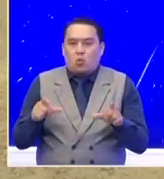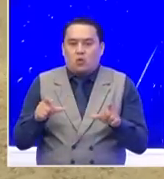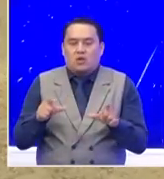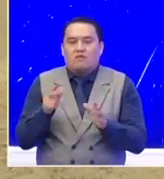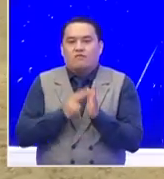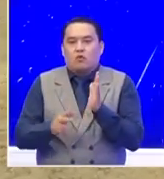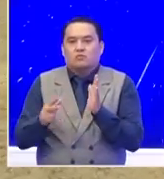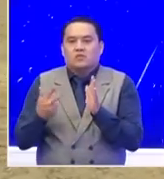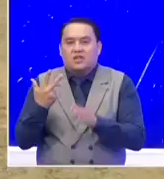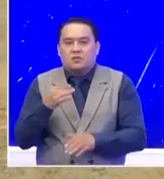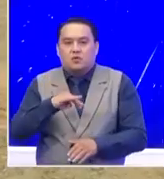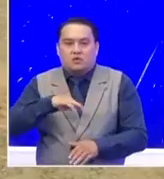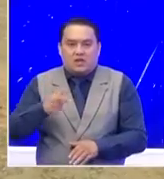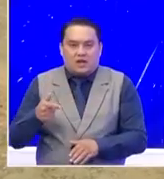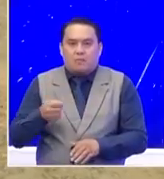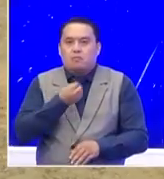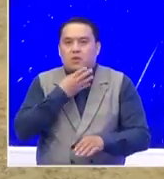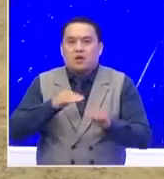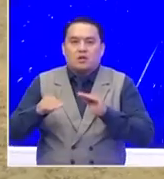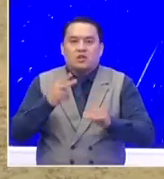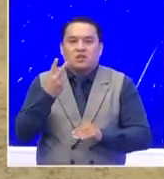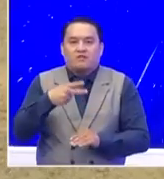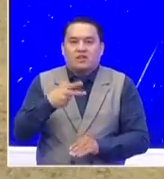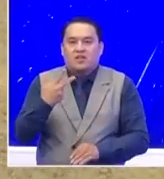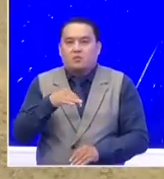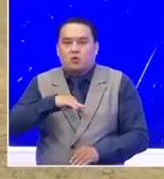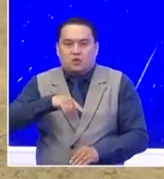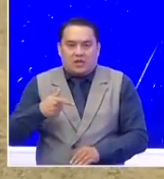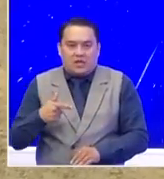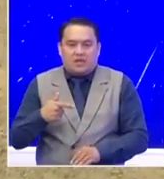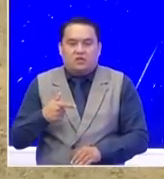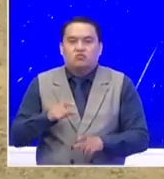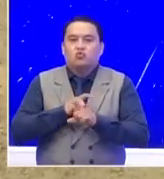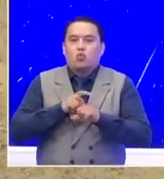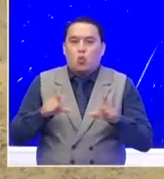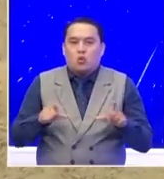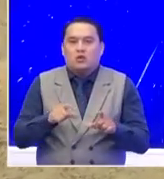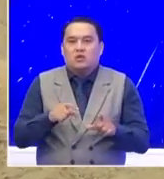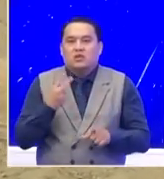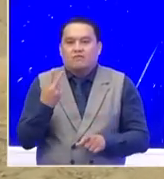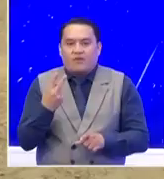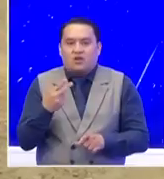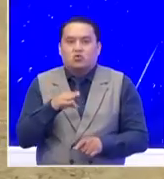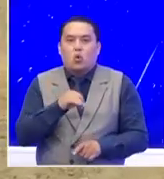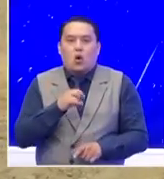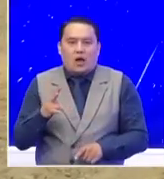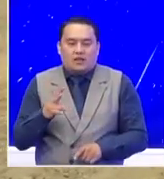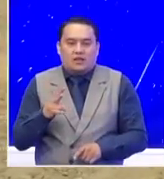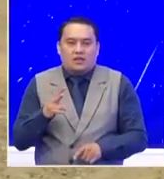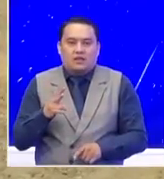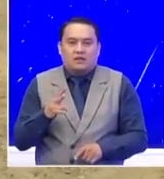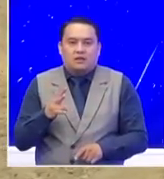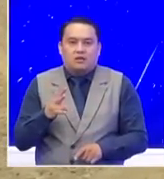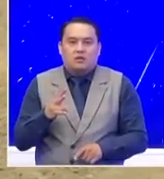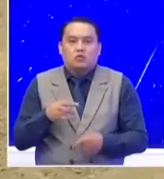на 83 миллионов тенге. Также благоустройство на 23 миллионов тенге – это средняя школа номер 2 Чаханова-Ликанова. В принципе, также у